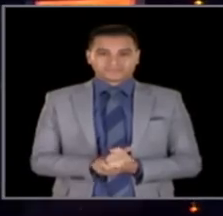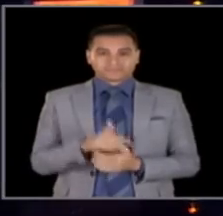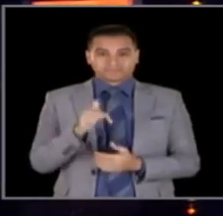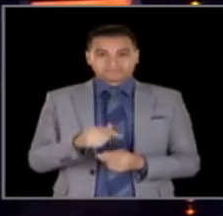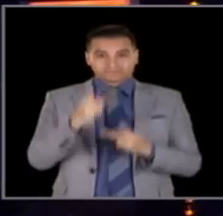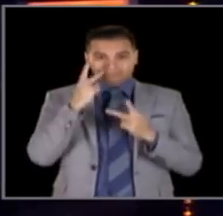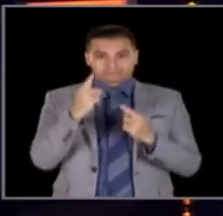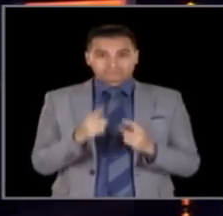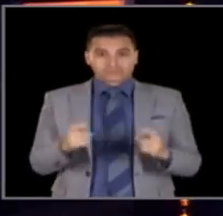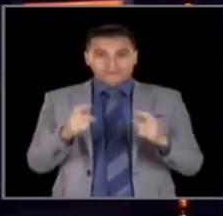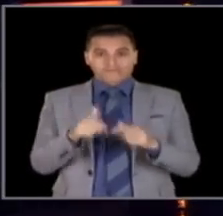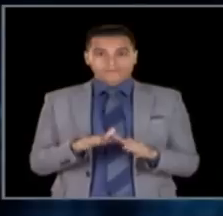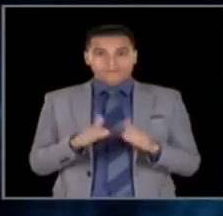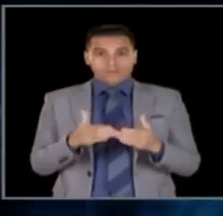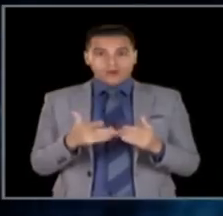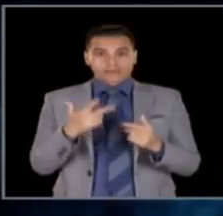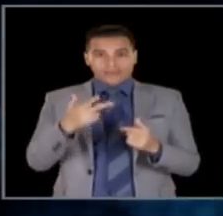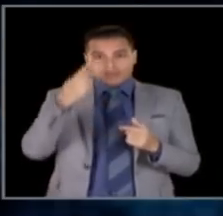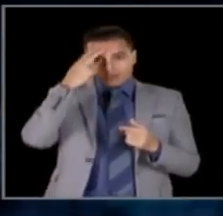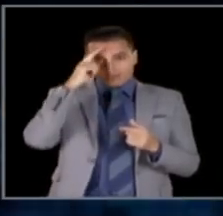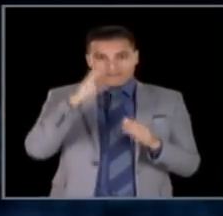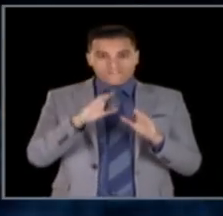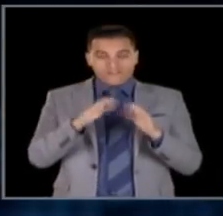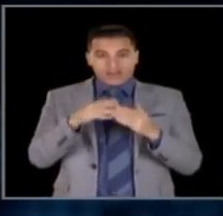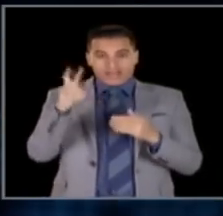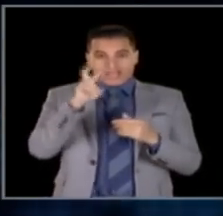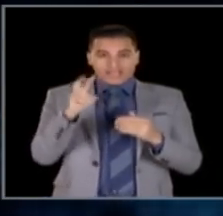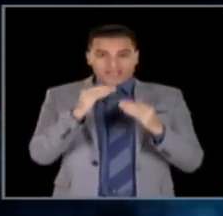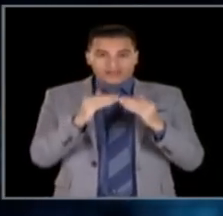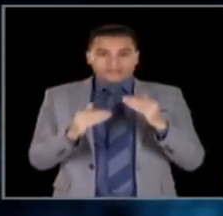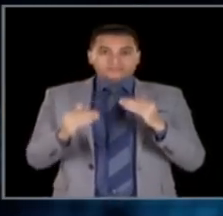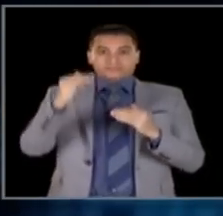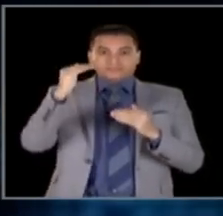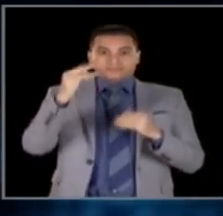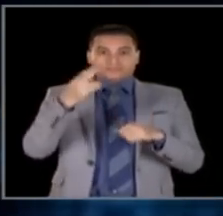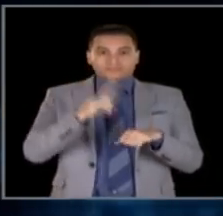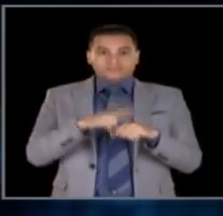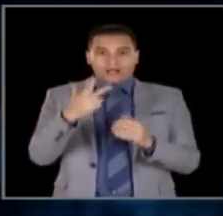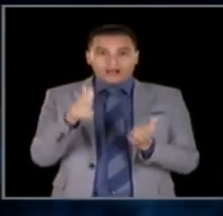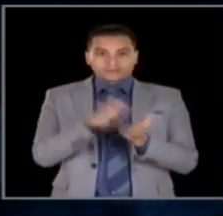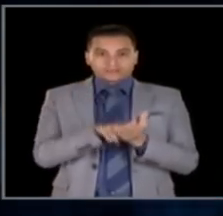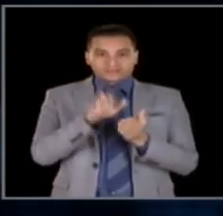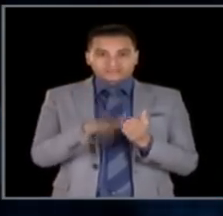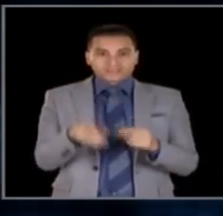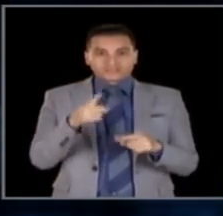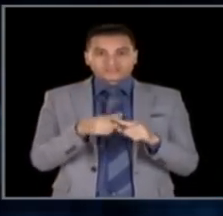النهاردة عندنا مباراة في المجموعة الثالثة واللي بتضم فريق النيل في صدارة المجموعة بثلاث نقاط